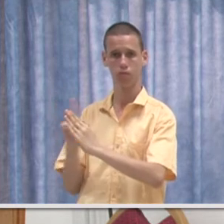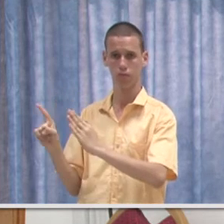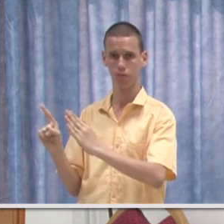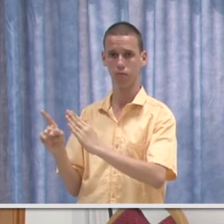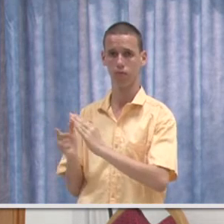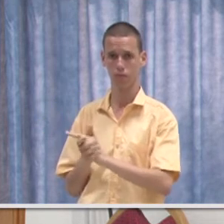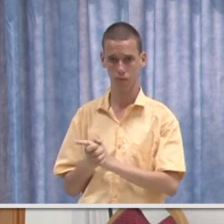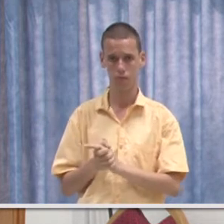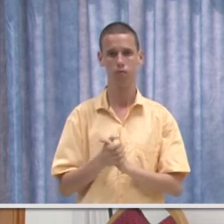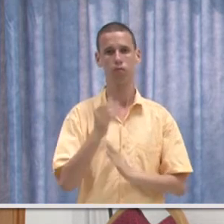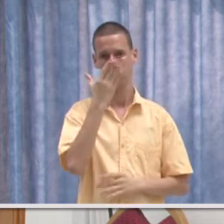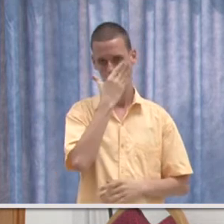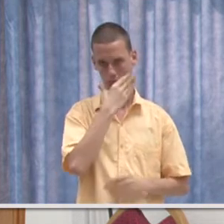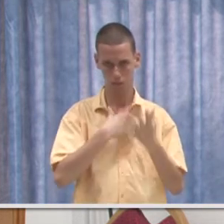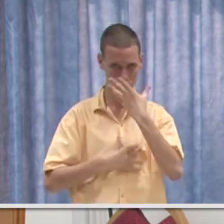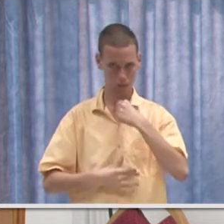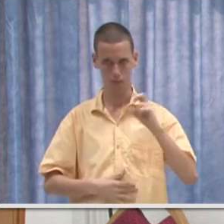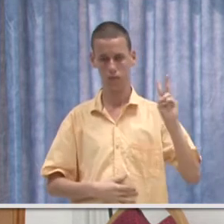facilités quarantaine. Par exemple, on dit